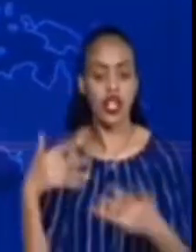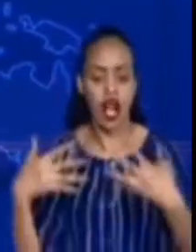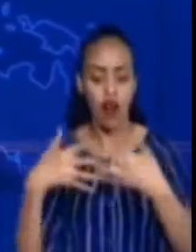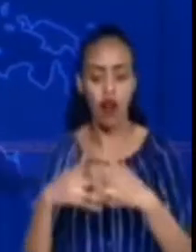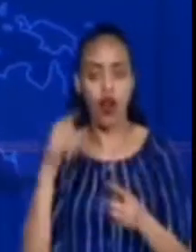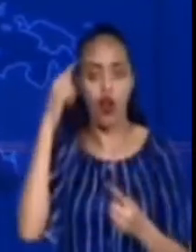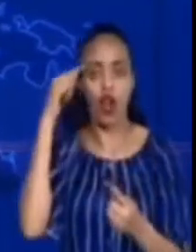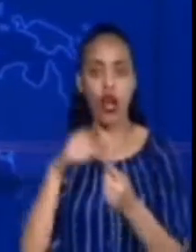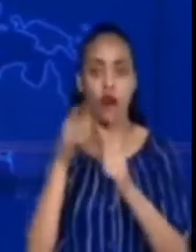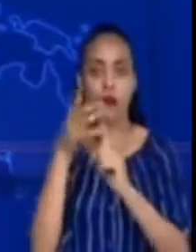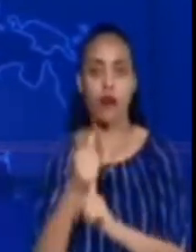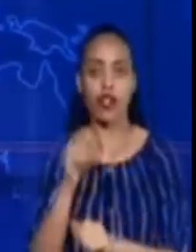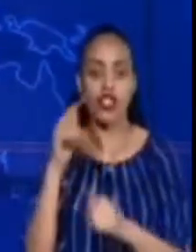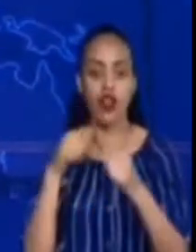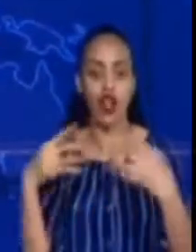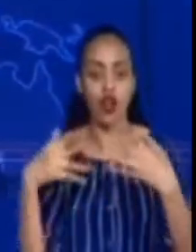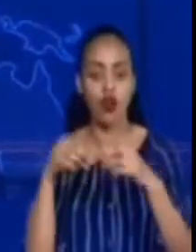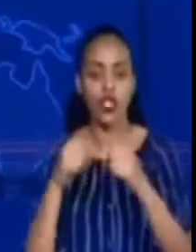ሌላ ነገር እናውራ